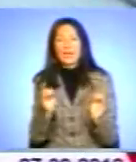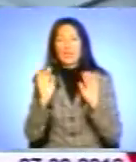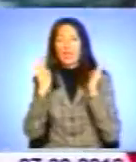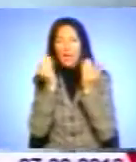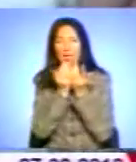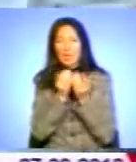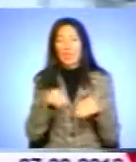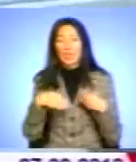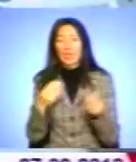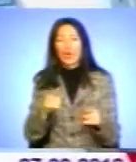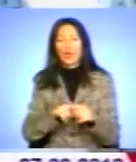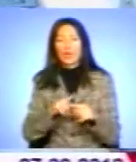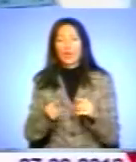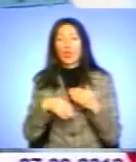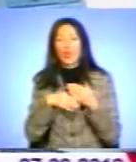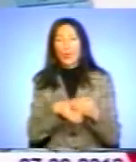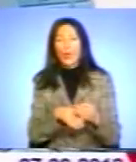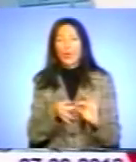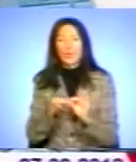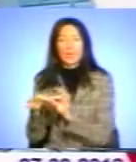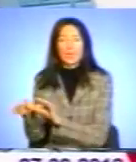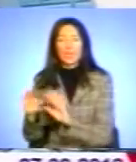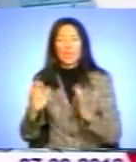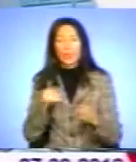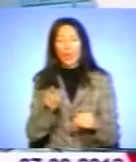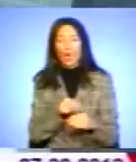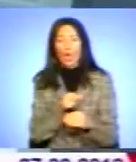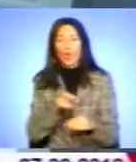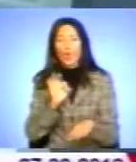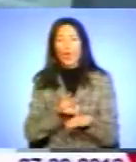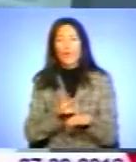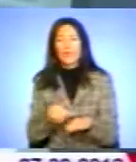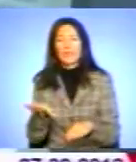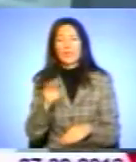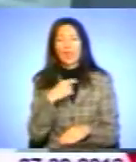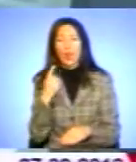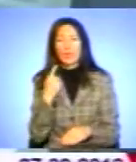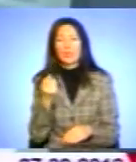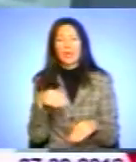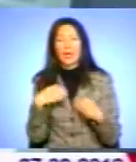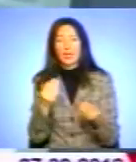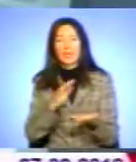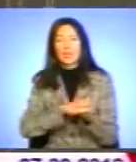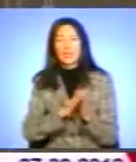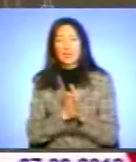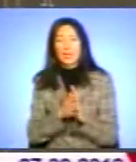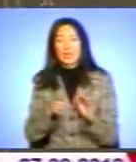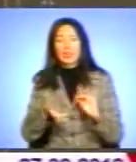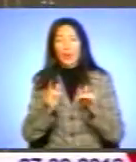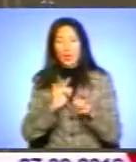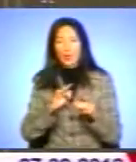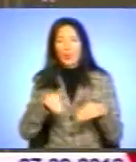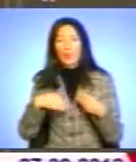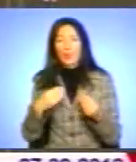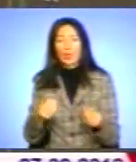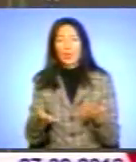медичну допомогу у найскладніших випадках. Тут лікують хворих зі всієї області, а дані про їх стан через комп'ютер передаються навіть із